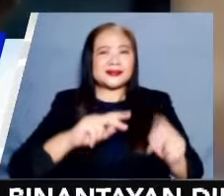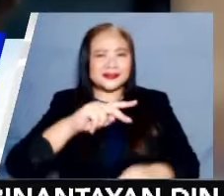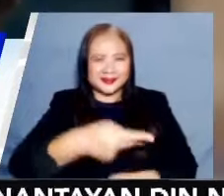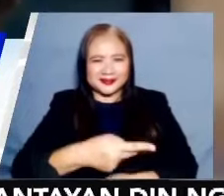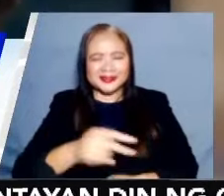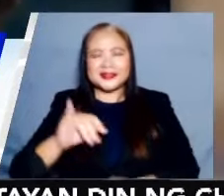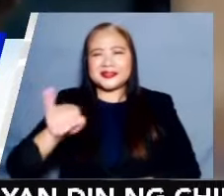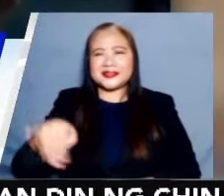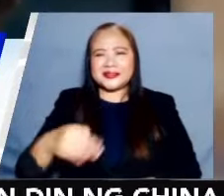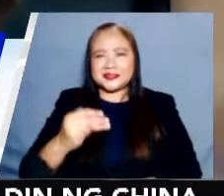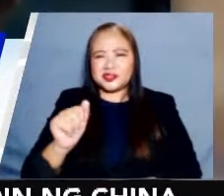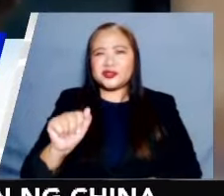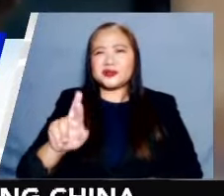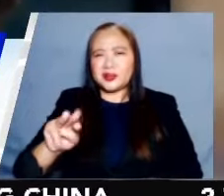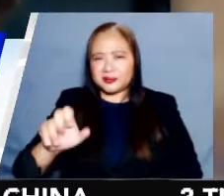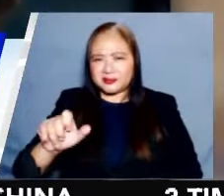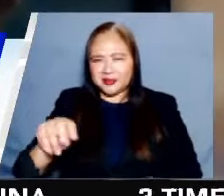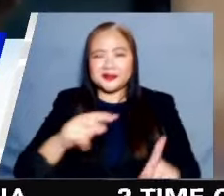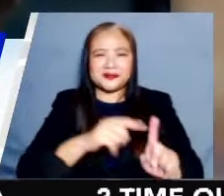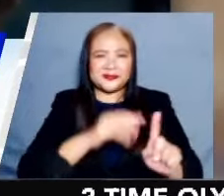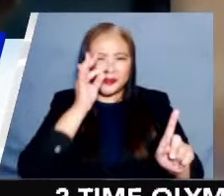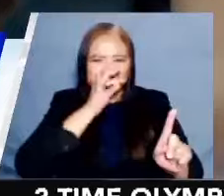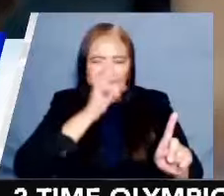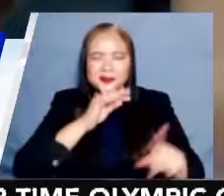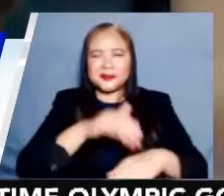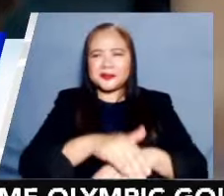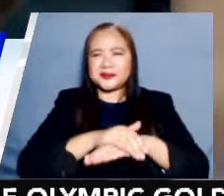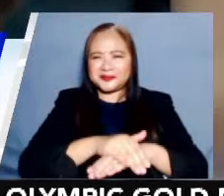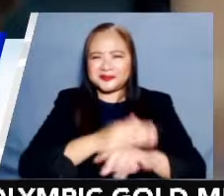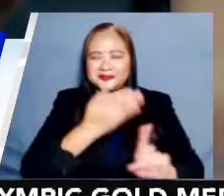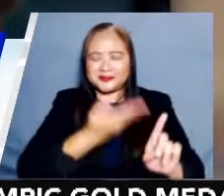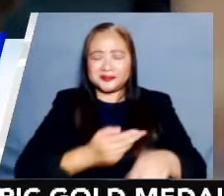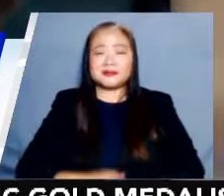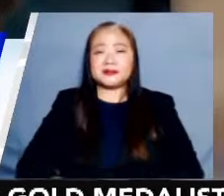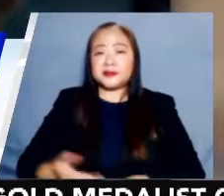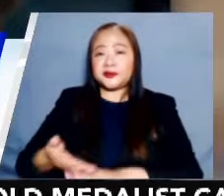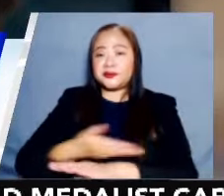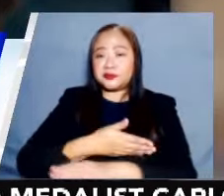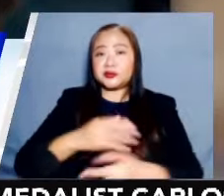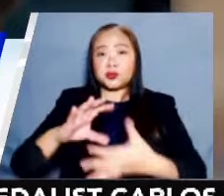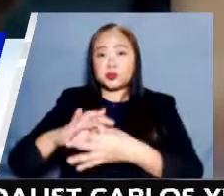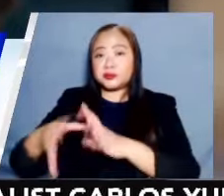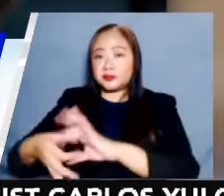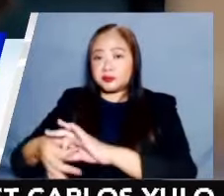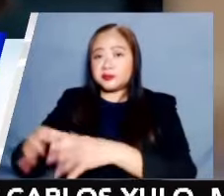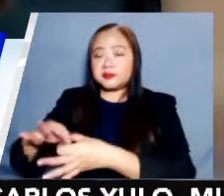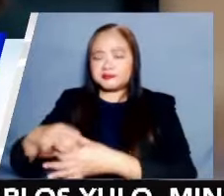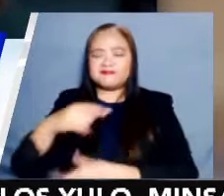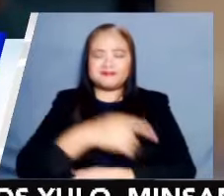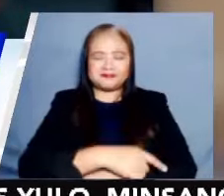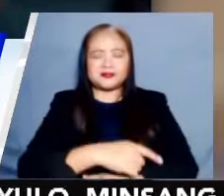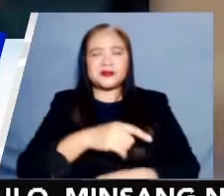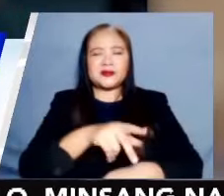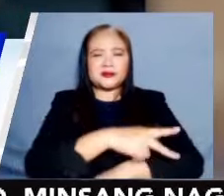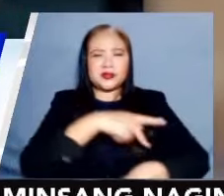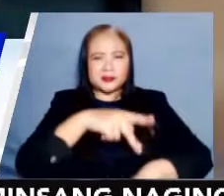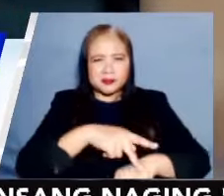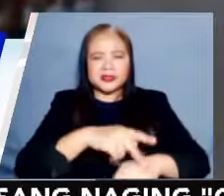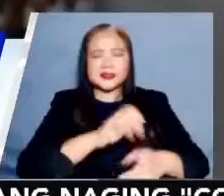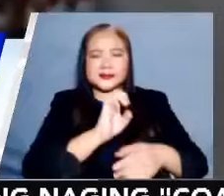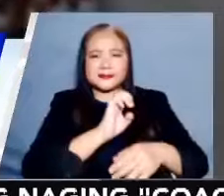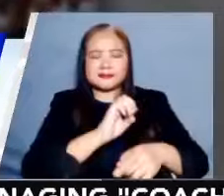na isang Philbrit. Bago naman sumabak sa Olympics sa Pilipinas na nag-ensayo si Carlos sa gym ng